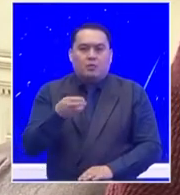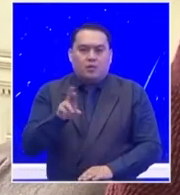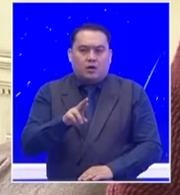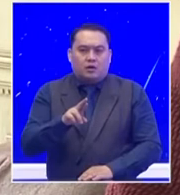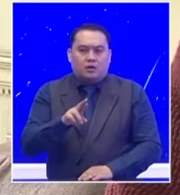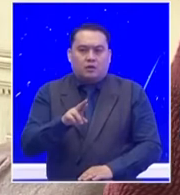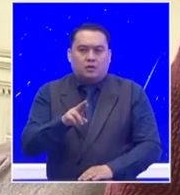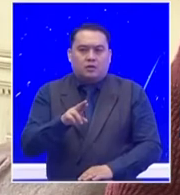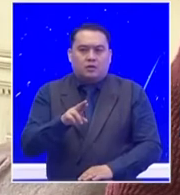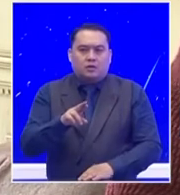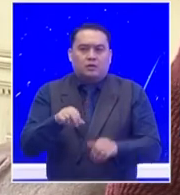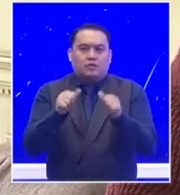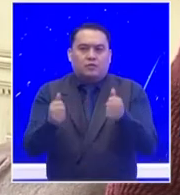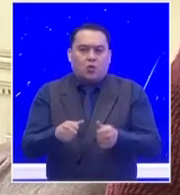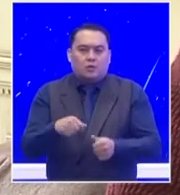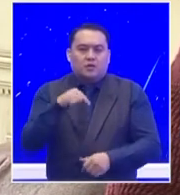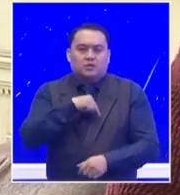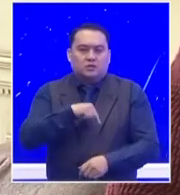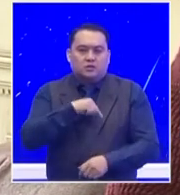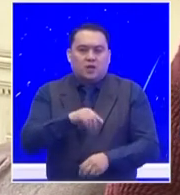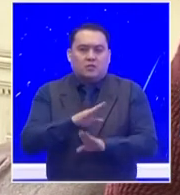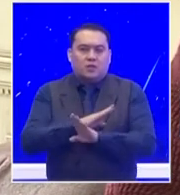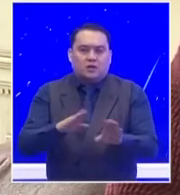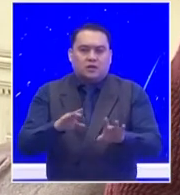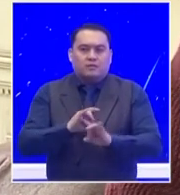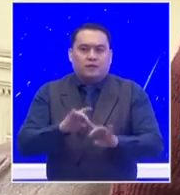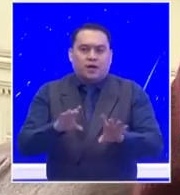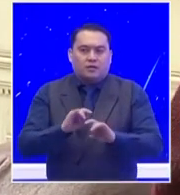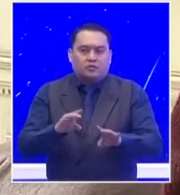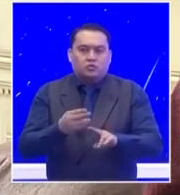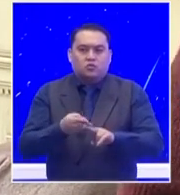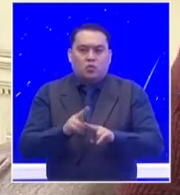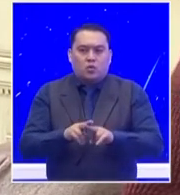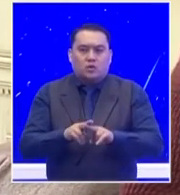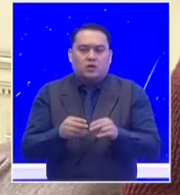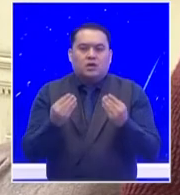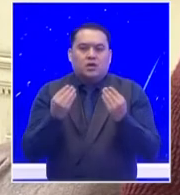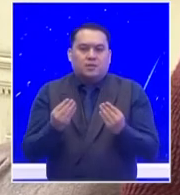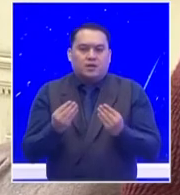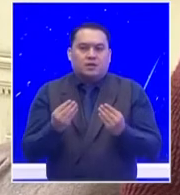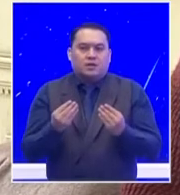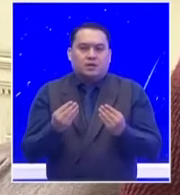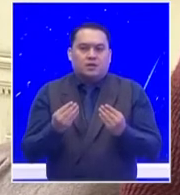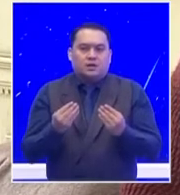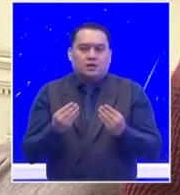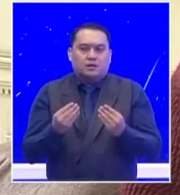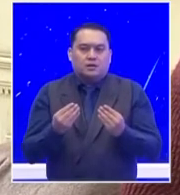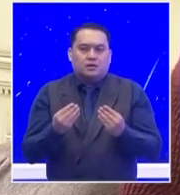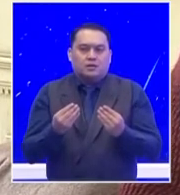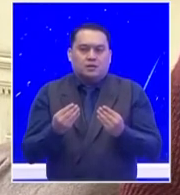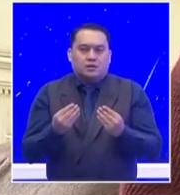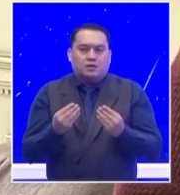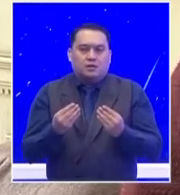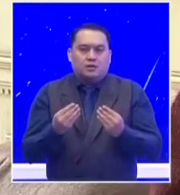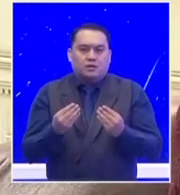портрет бәрі сіздердің жан дүниелеріңізді соған алып барып, керемет бір сәттерге бөлейді деп ойламаймын.